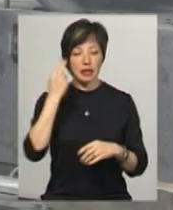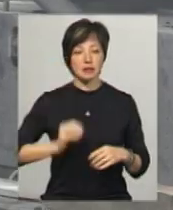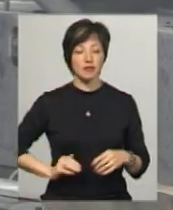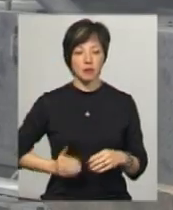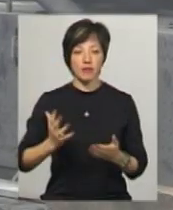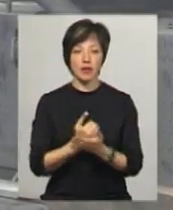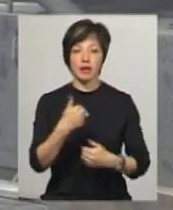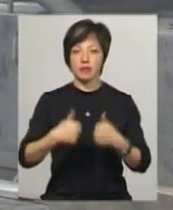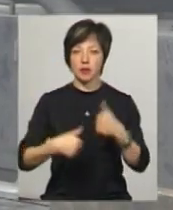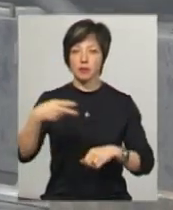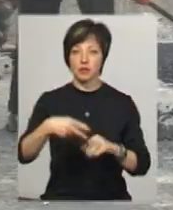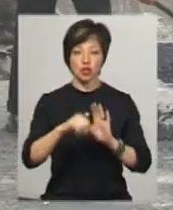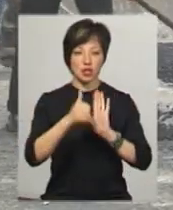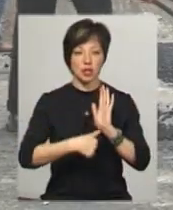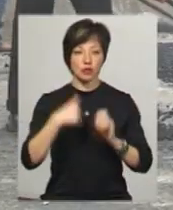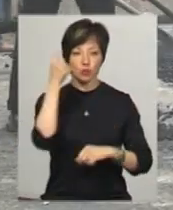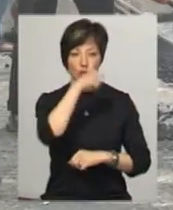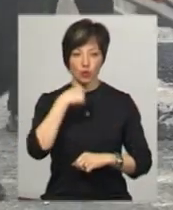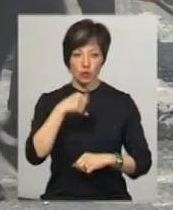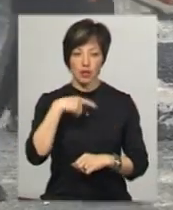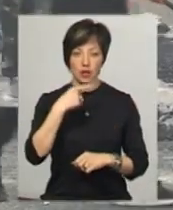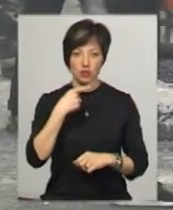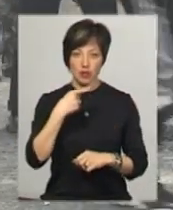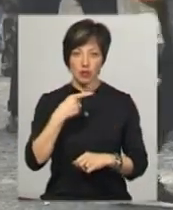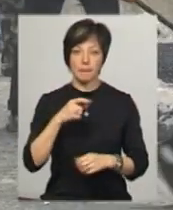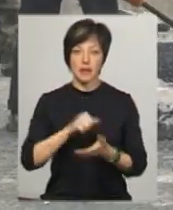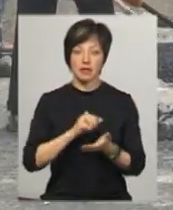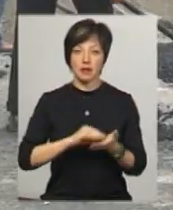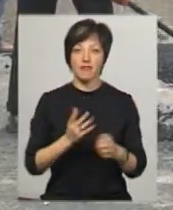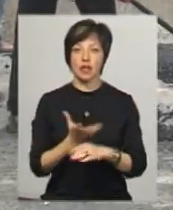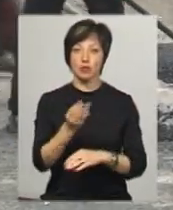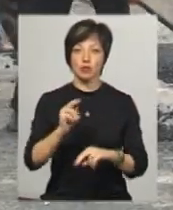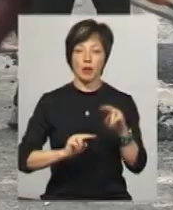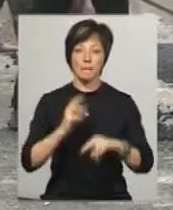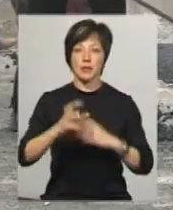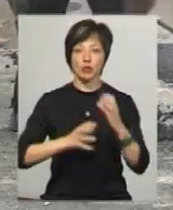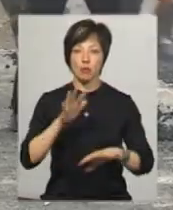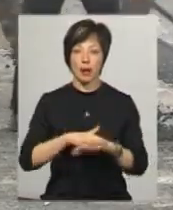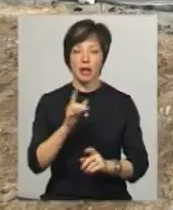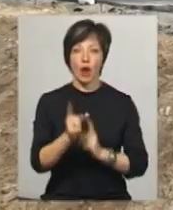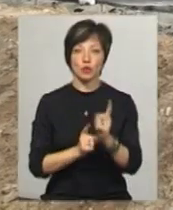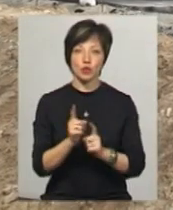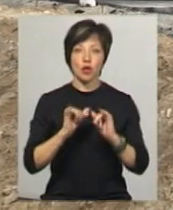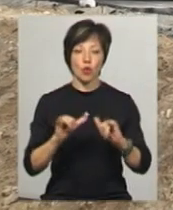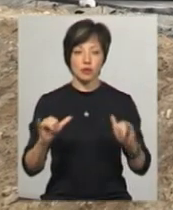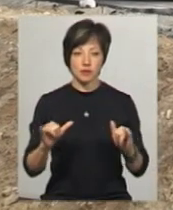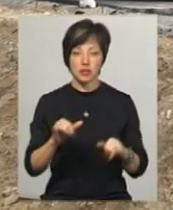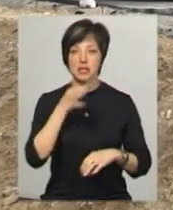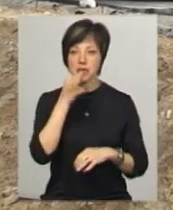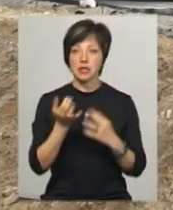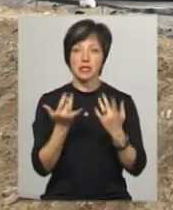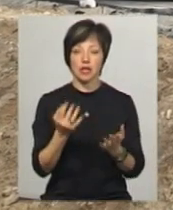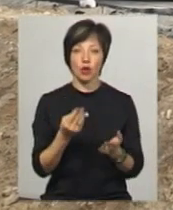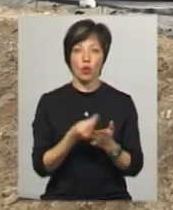підрядник виграв тендер у 2016 році, каже Наталя Колодій. Фінансує будівництво Міжнародний банк реконструкції та розвитку. Сказати,